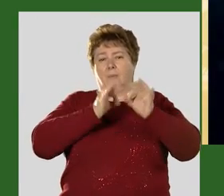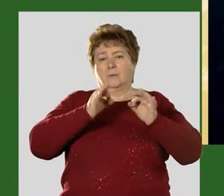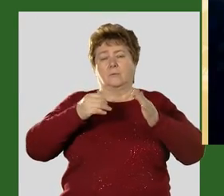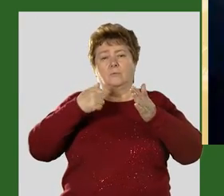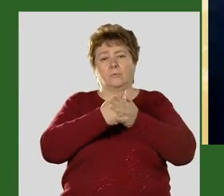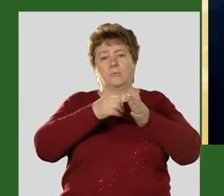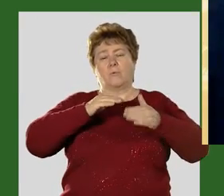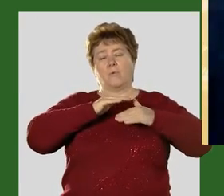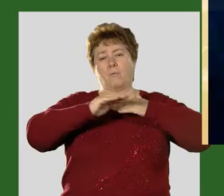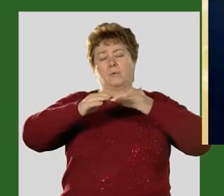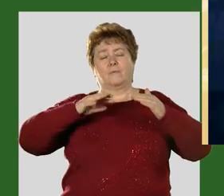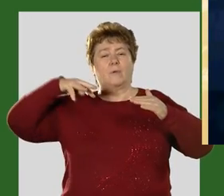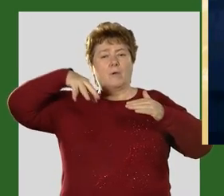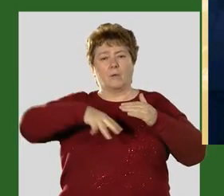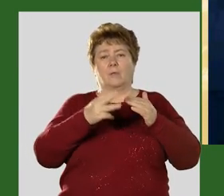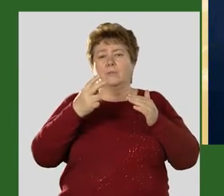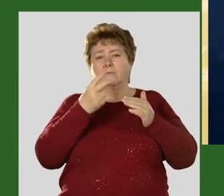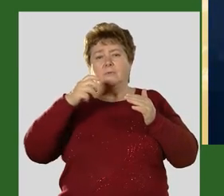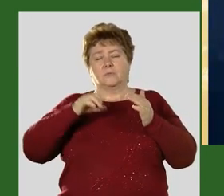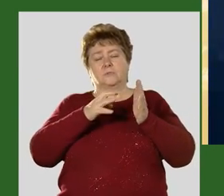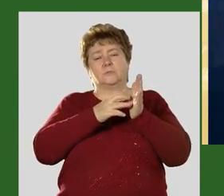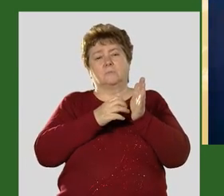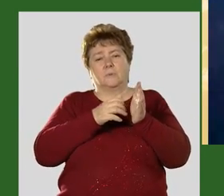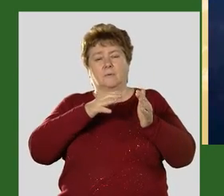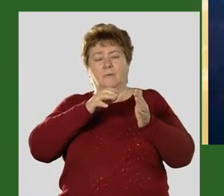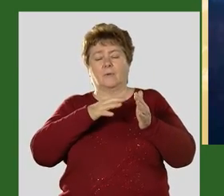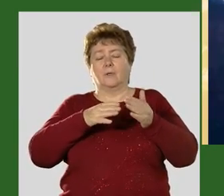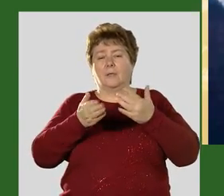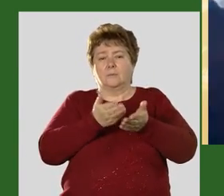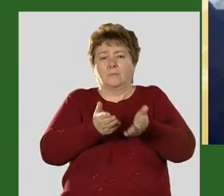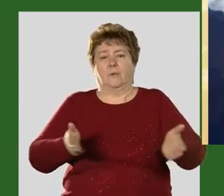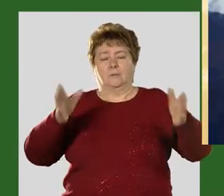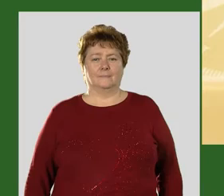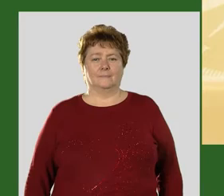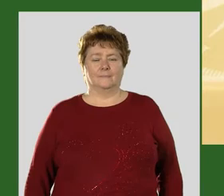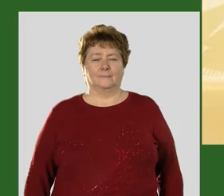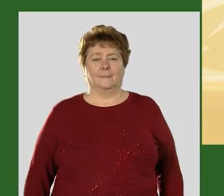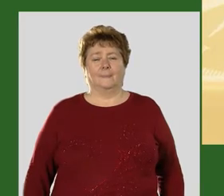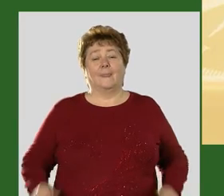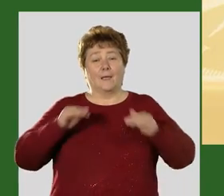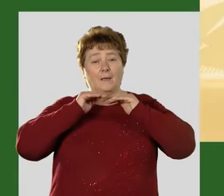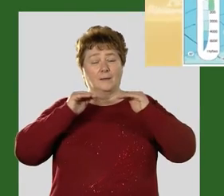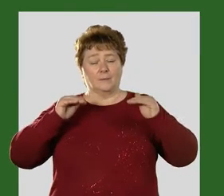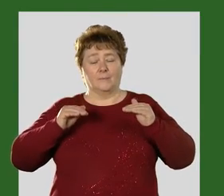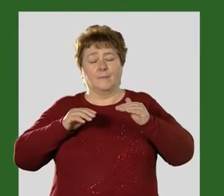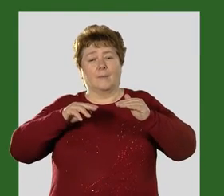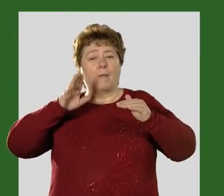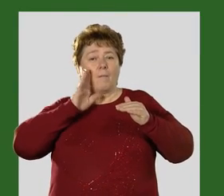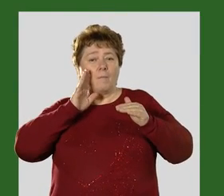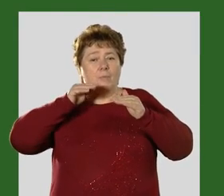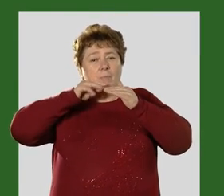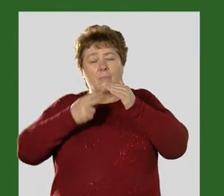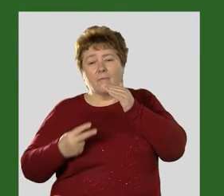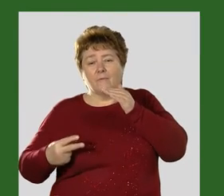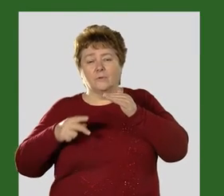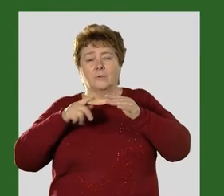до уровня моря не хватило бы 2100 метров, окажись он на дне впадины. Итак, ребята, подводные горы